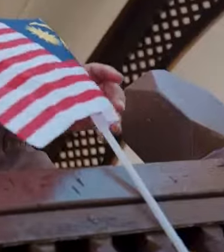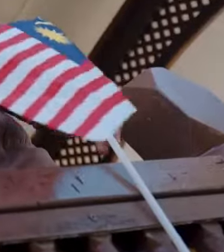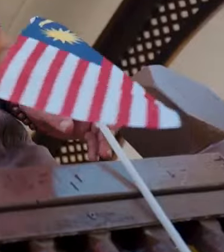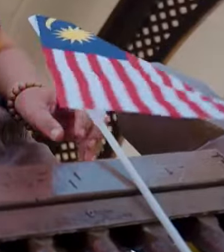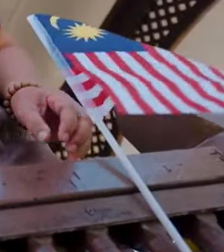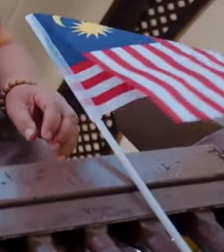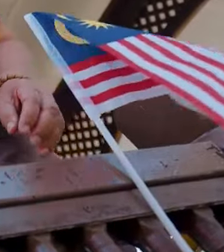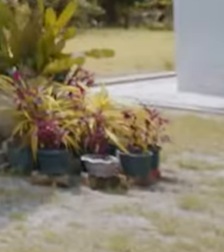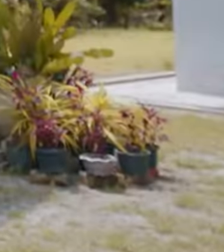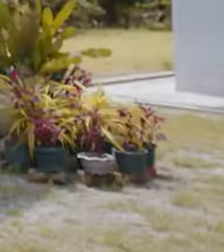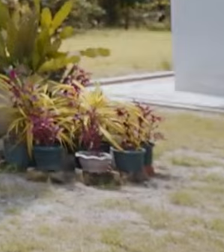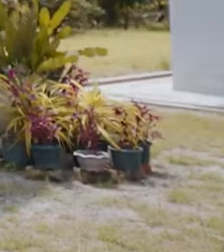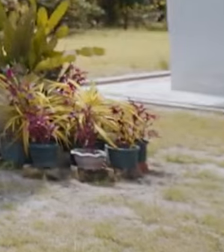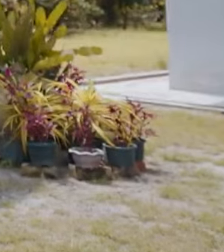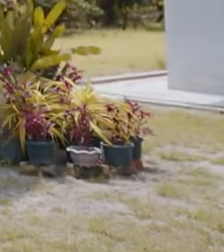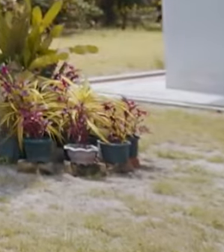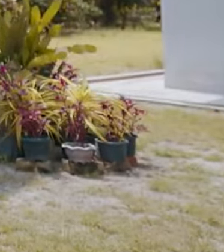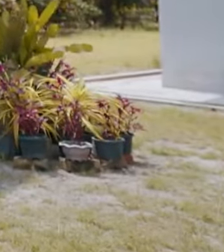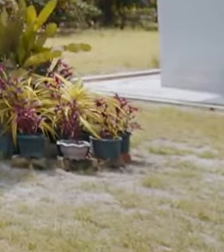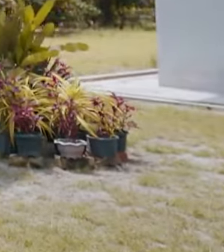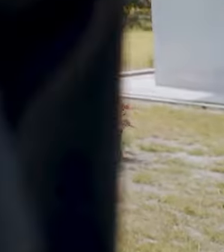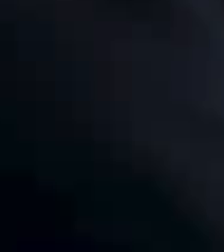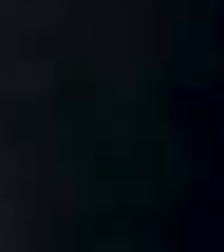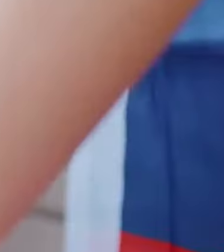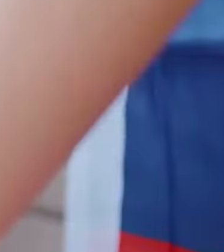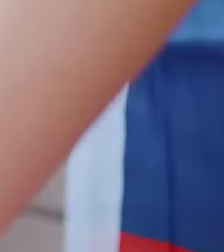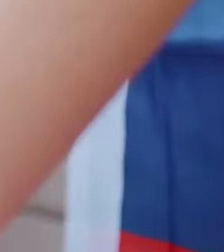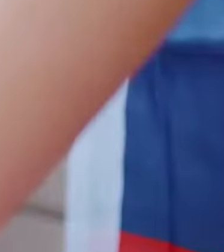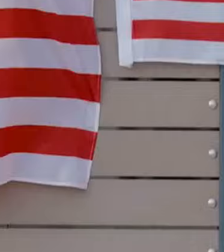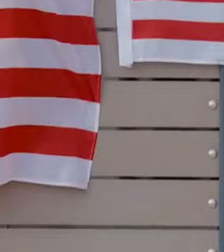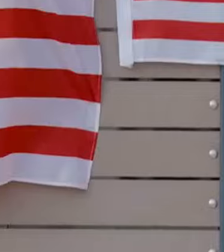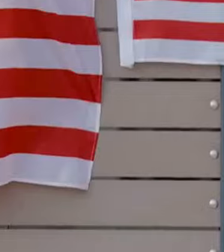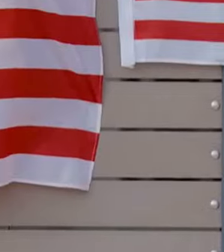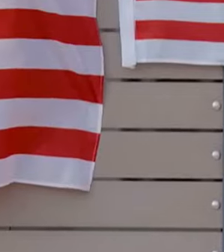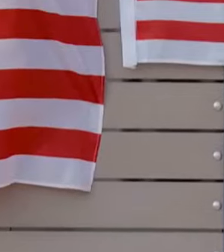Hiasi kediaman anda dengan jalur gemilang.